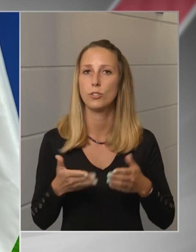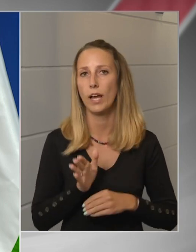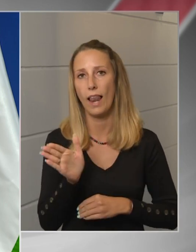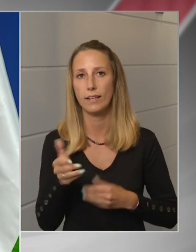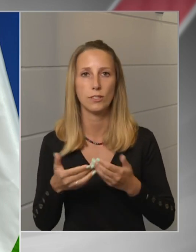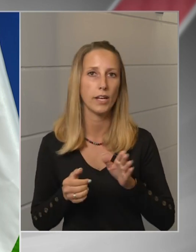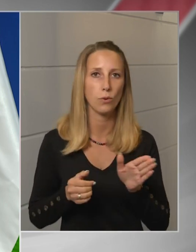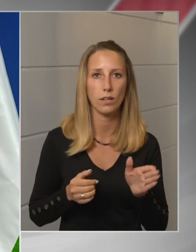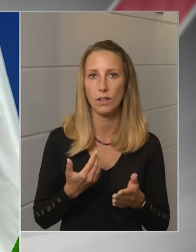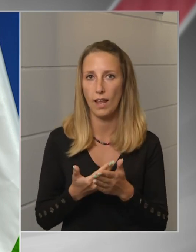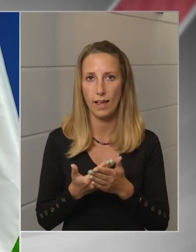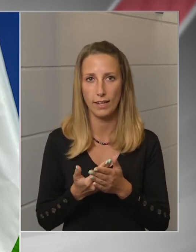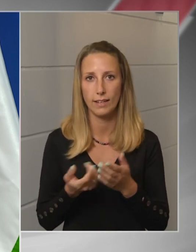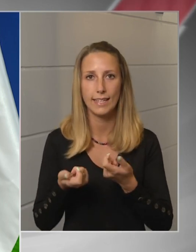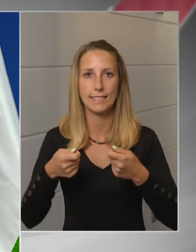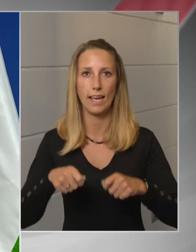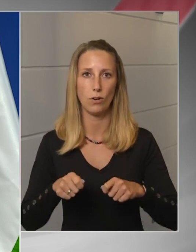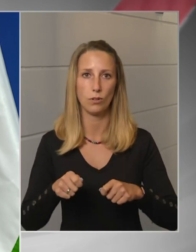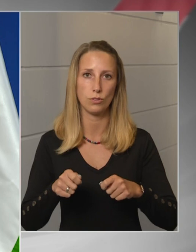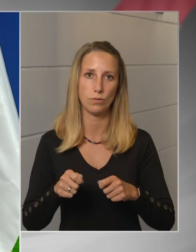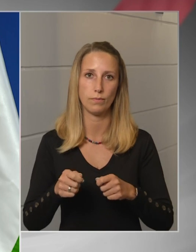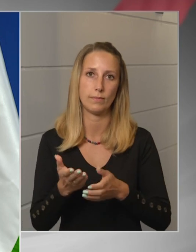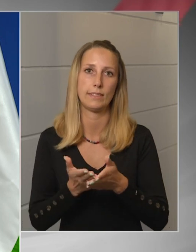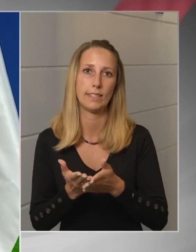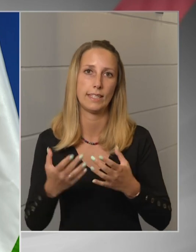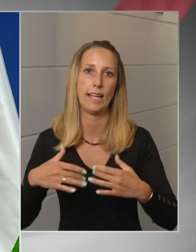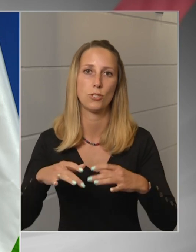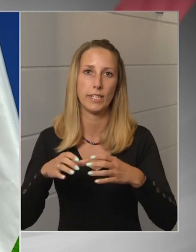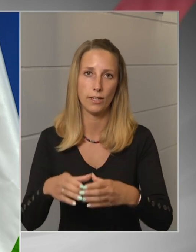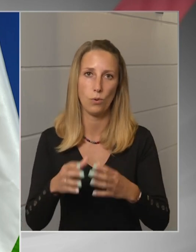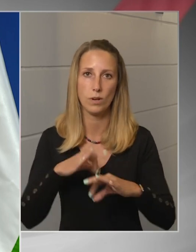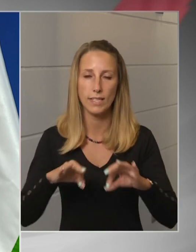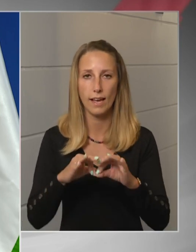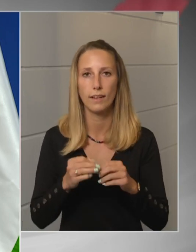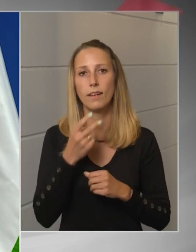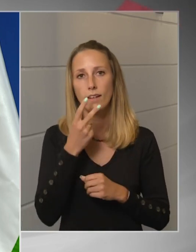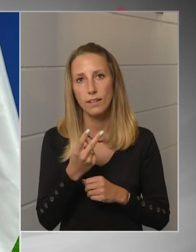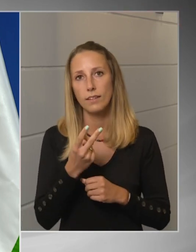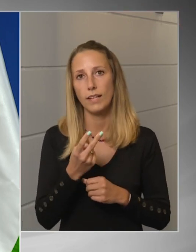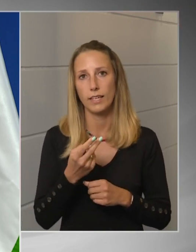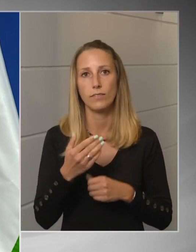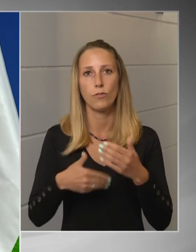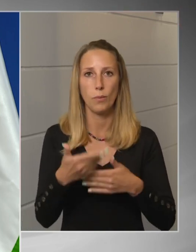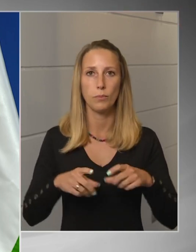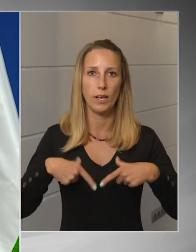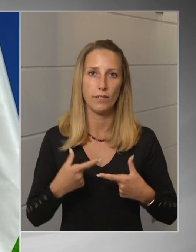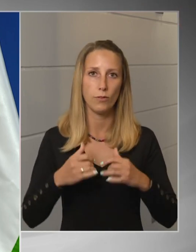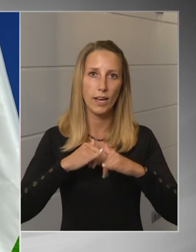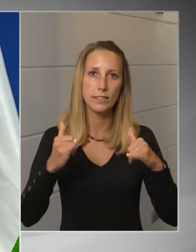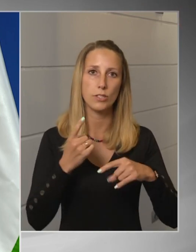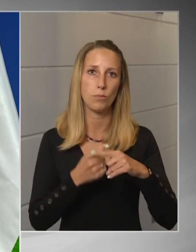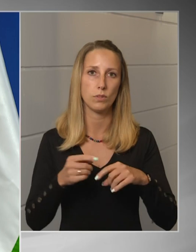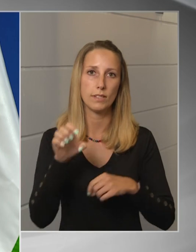nyugatra ne legyen kizárólagos, kitettségi ország. De kétségkülül itt a már folyamatban lévő fejlesztések, valami ezek közül az Európai